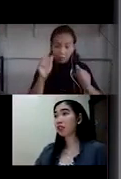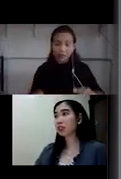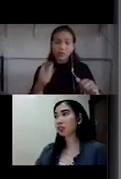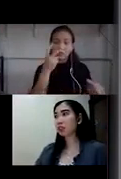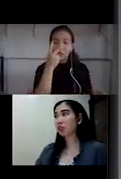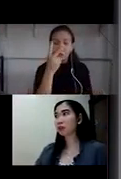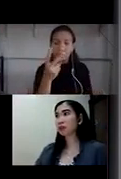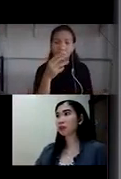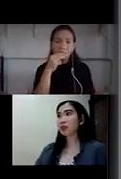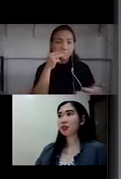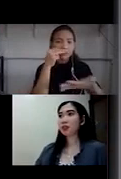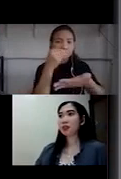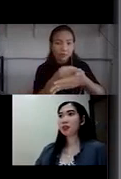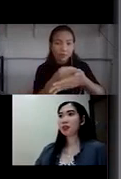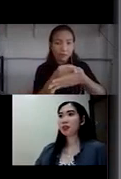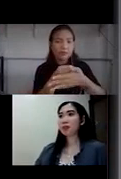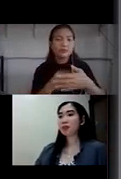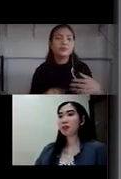message dito.